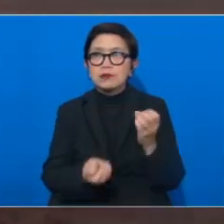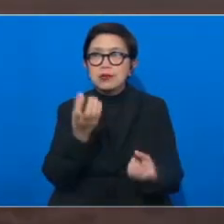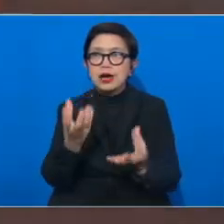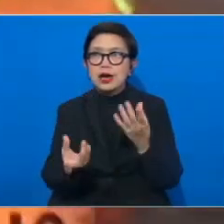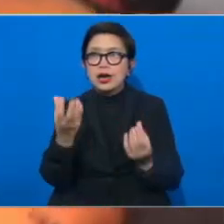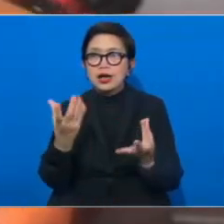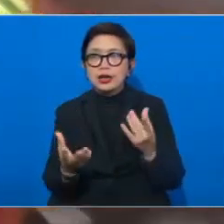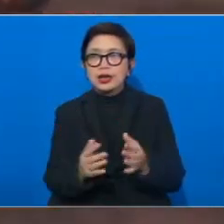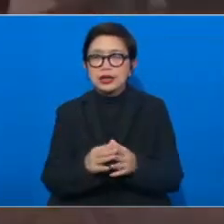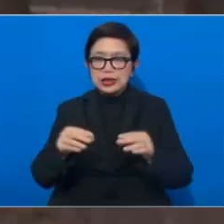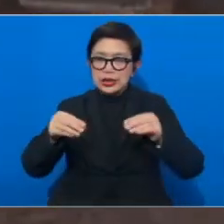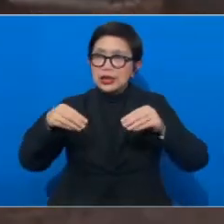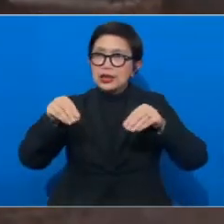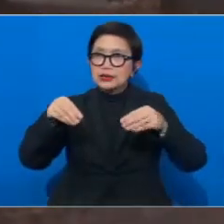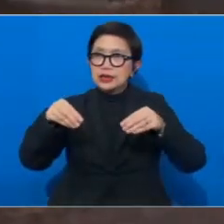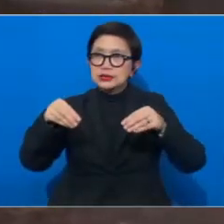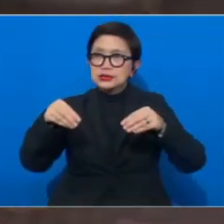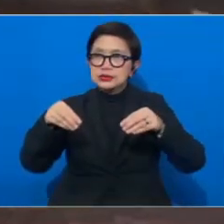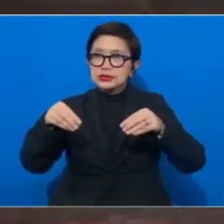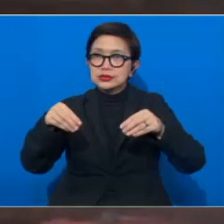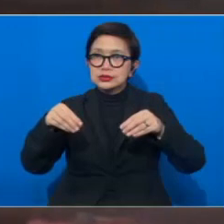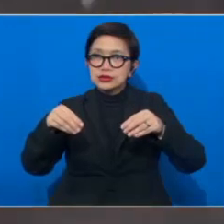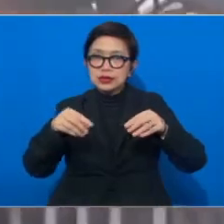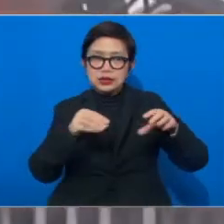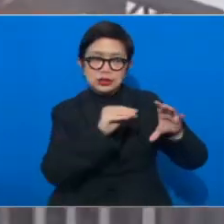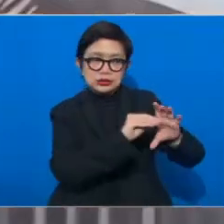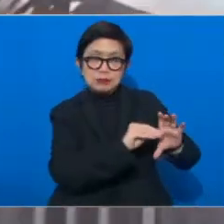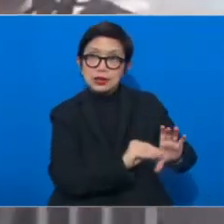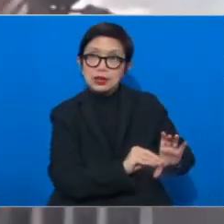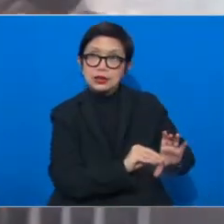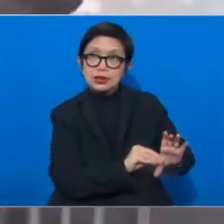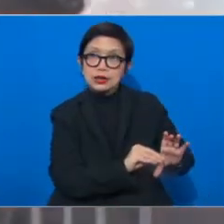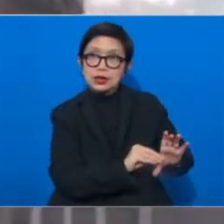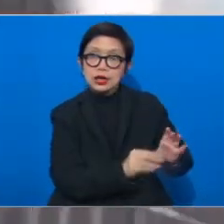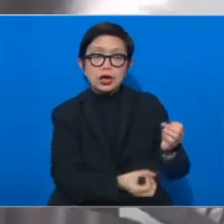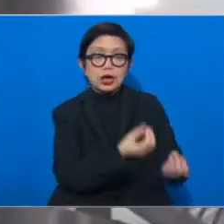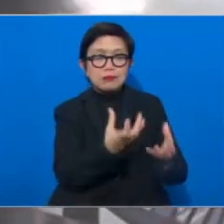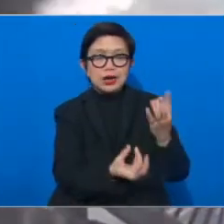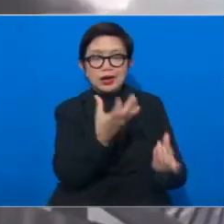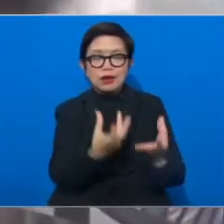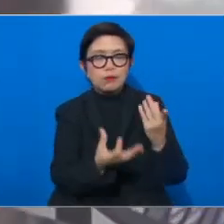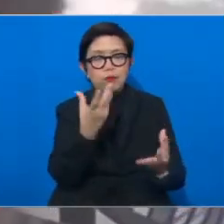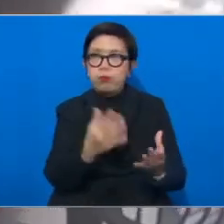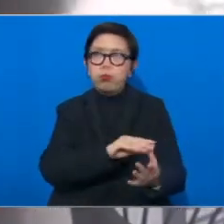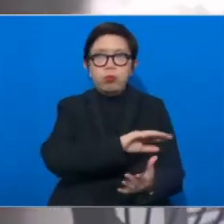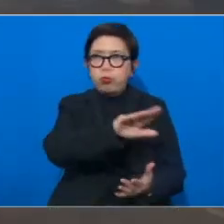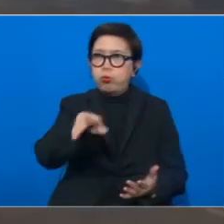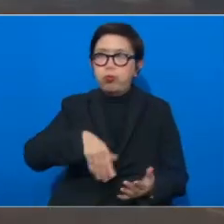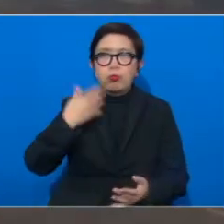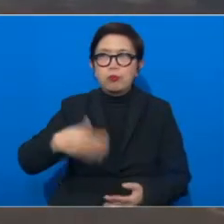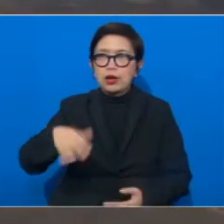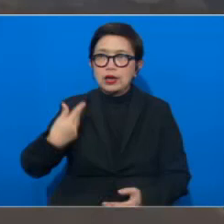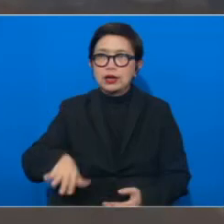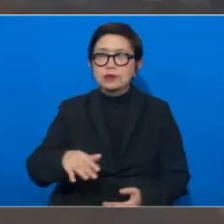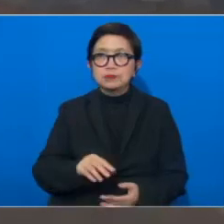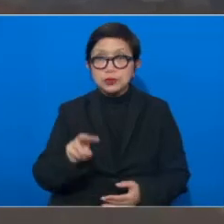Banyaknya bahan kertas yang mudah terbakar membuat api dengan cepat membesar dan menghabiskan seluruh bagian gudang. Dua unit sepeda